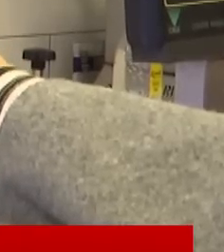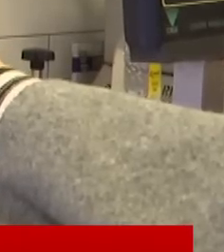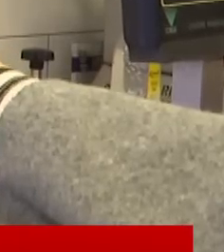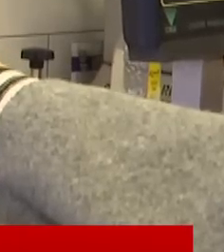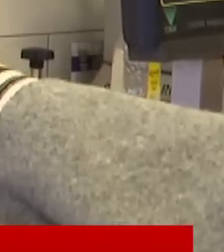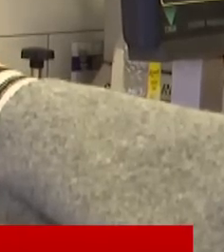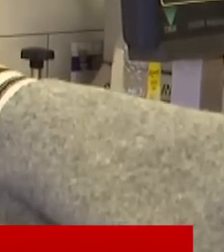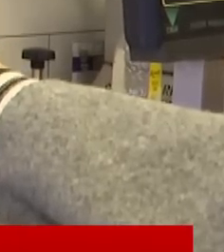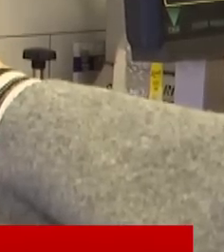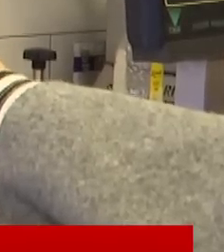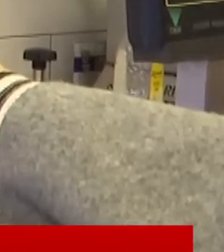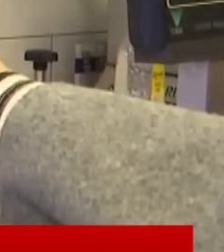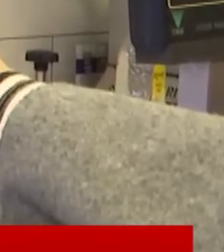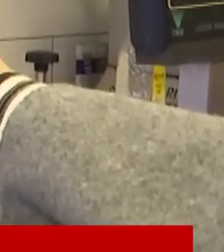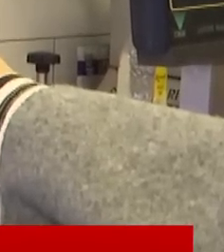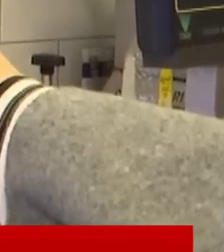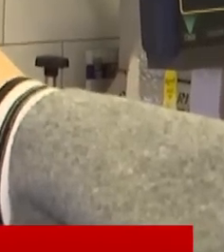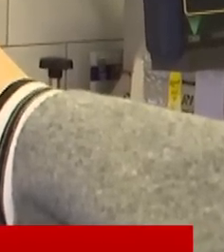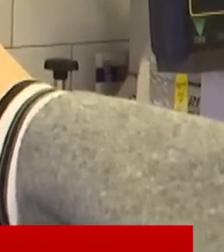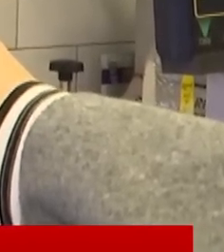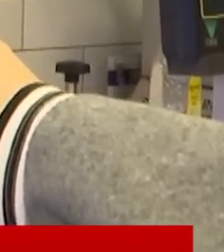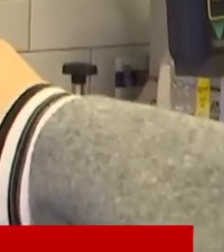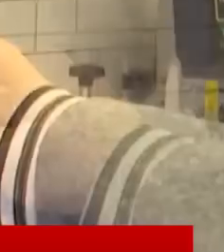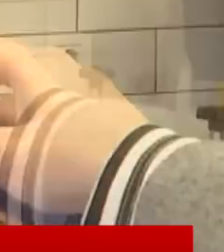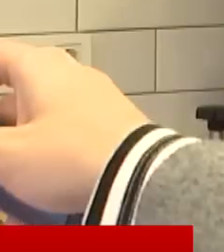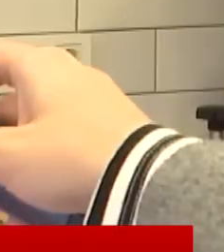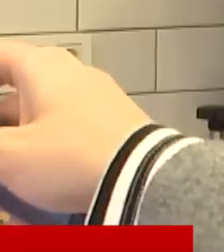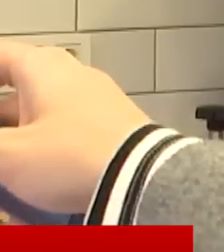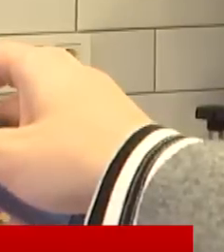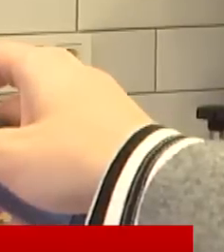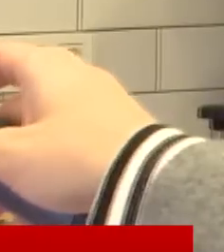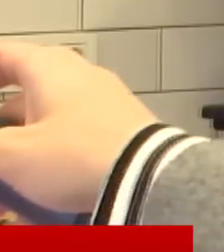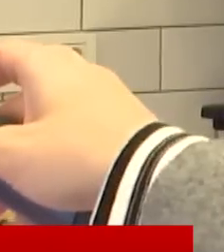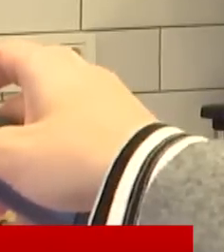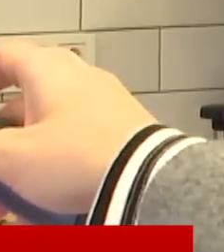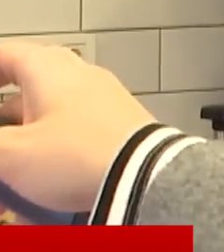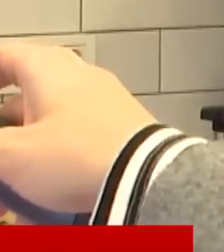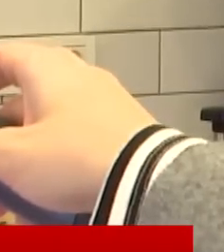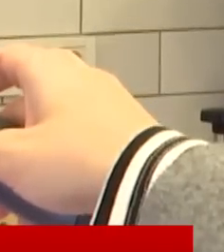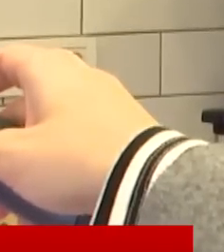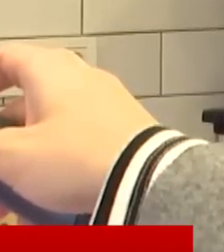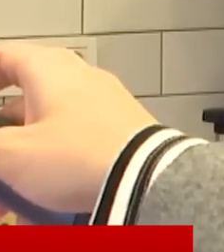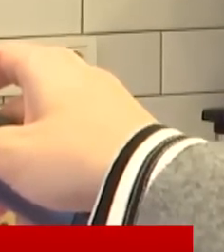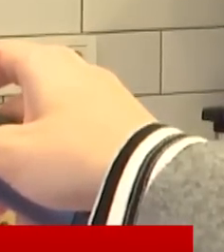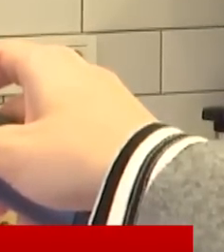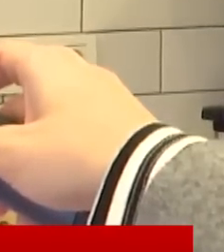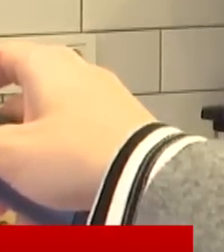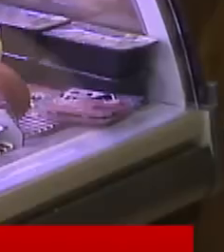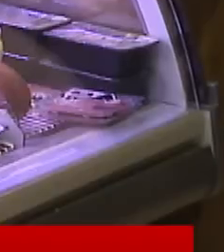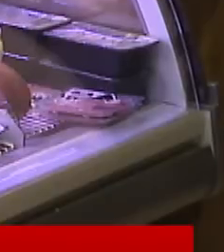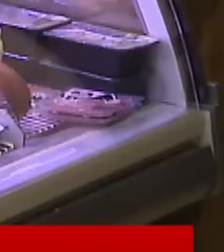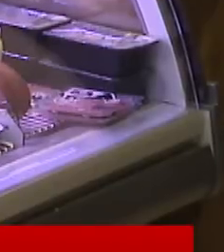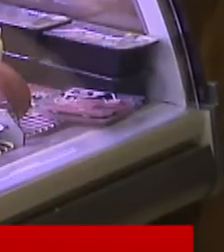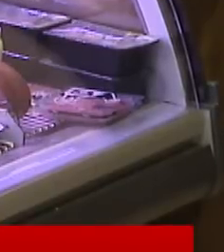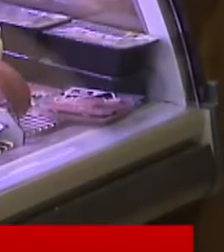olan kıyma 2 hafta içinde 190 TL oldu hindi fiyatları bu sene 175 liradan satışa sunuldu